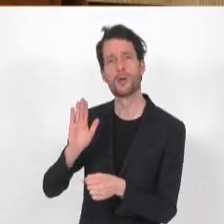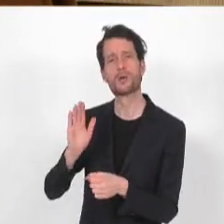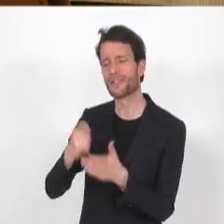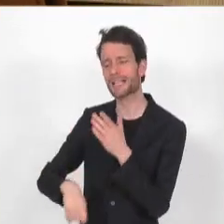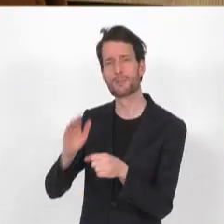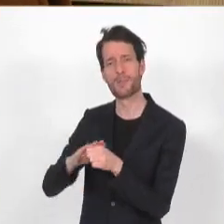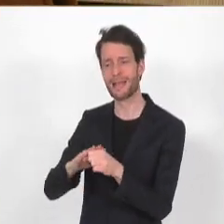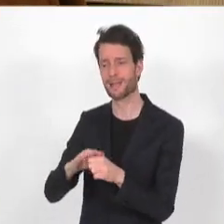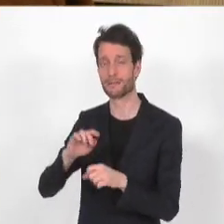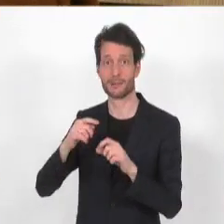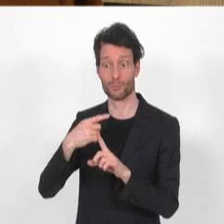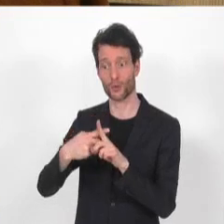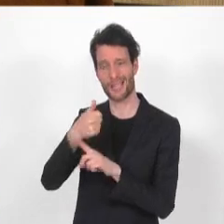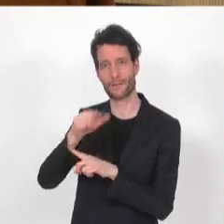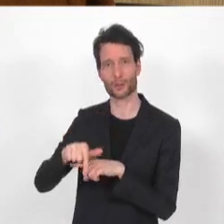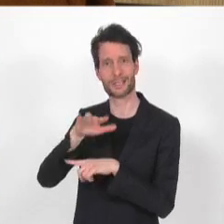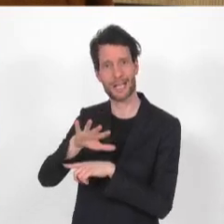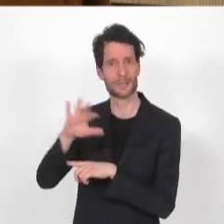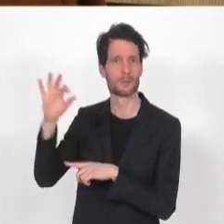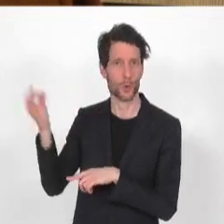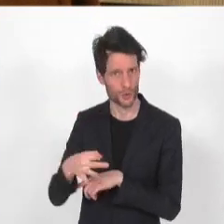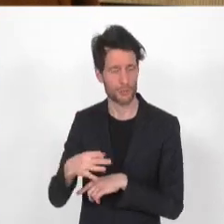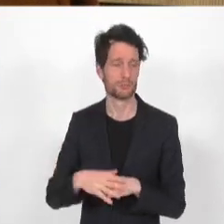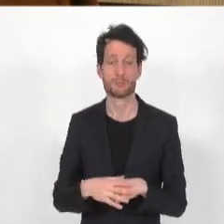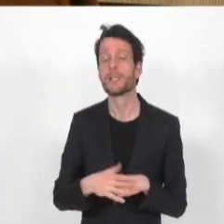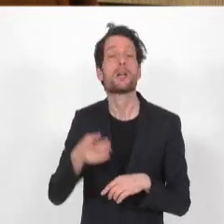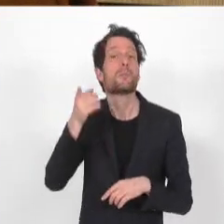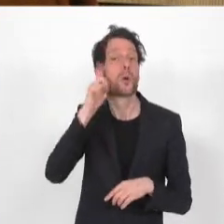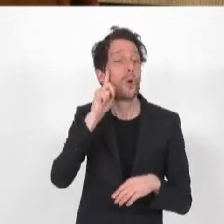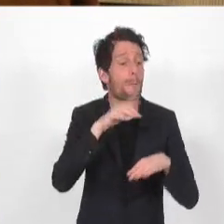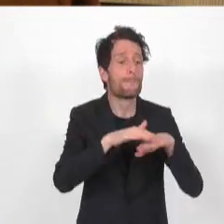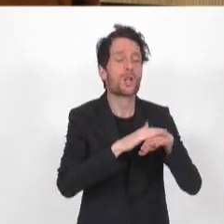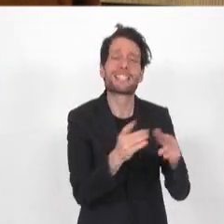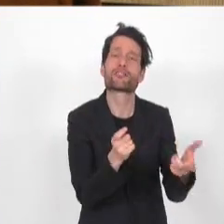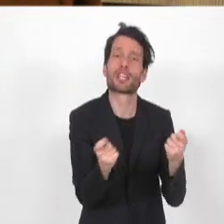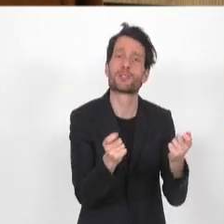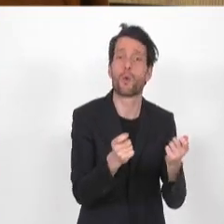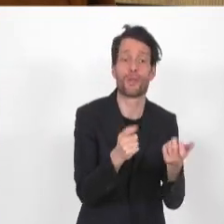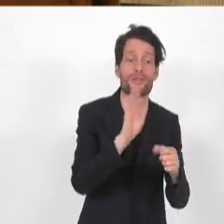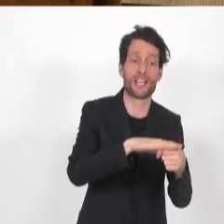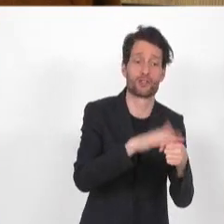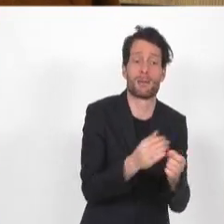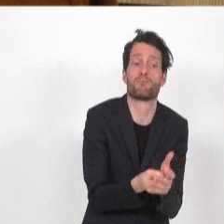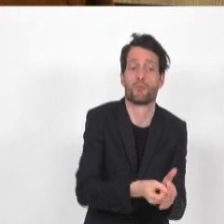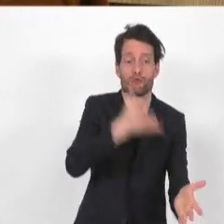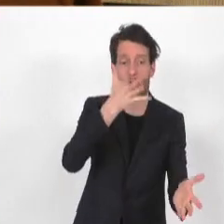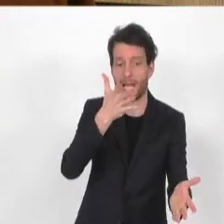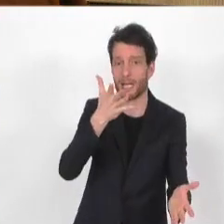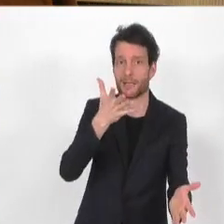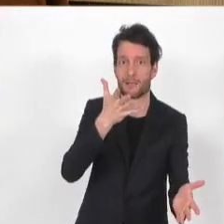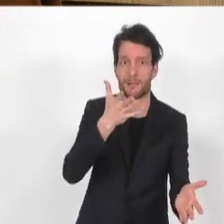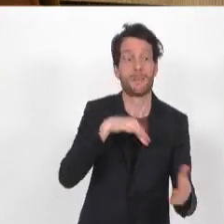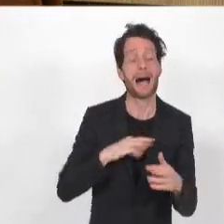point. Cette hausse est justifiée par l'augmentation du coût de la politique de gestion des déchets, sous les effets conjugués de